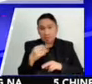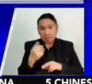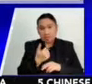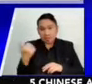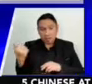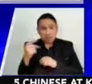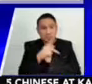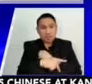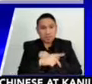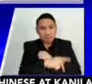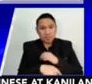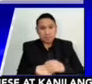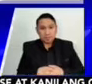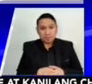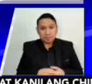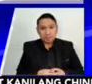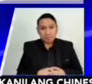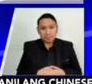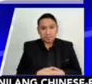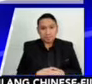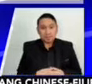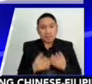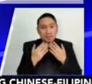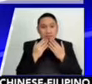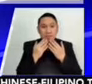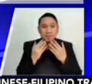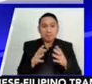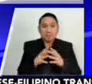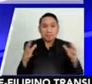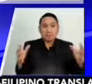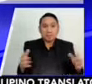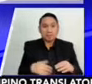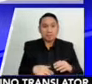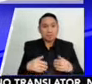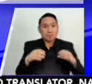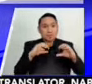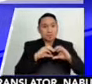Nain maram Salamat Jasmin Gabriel gal ng GMA Reg